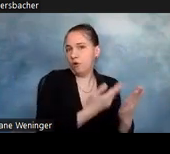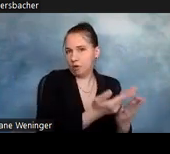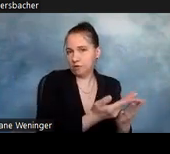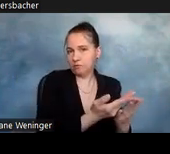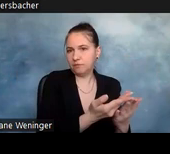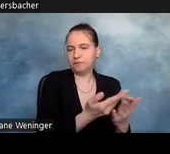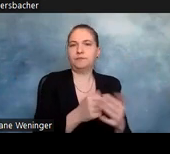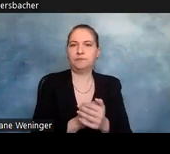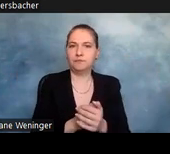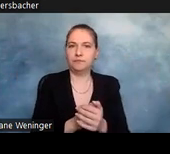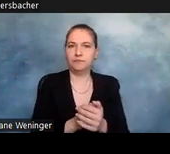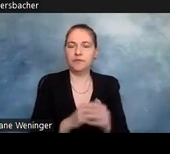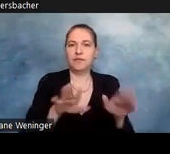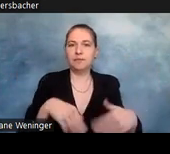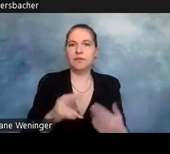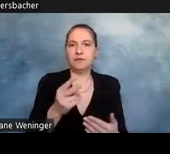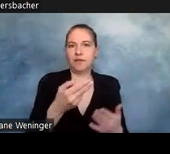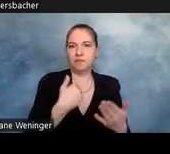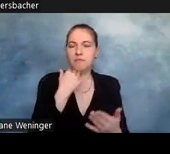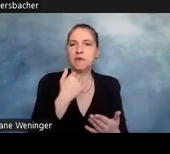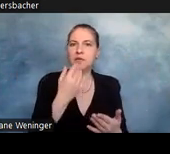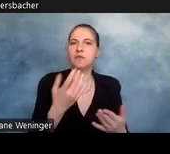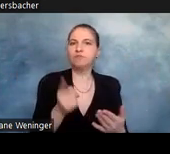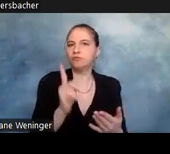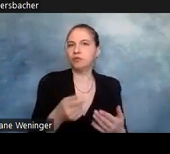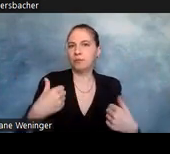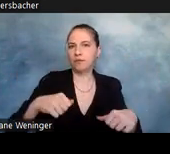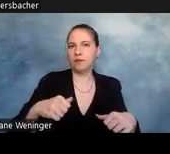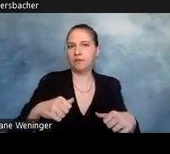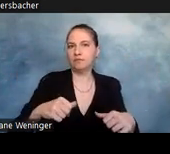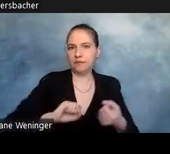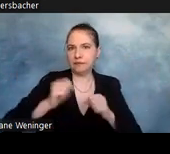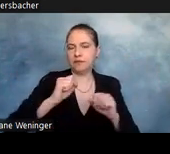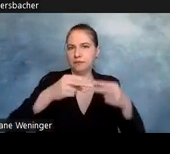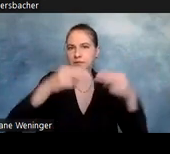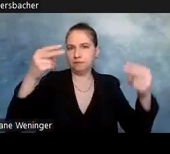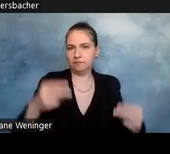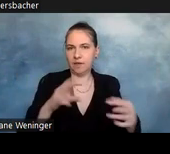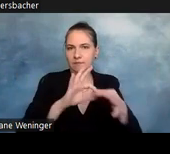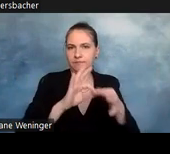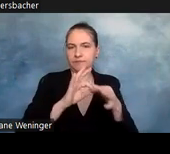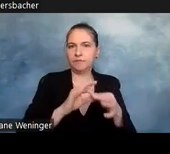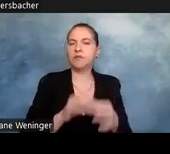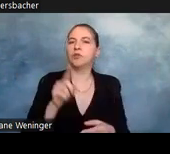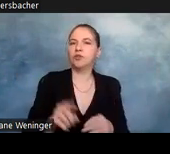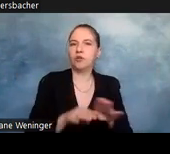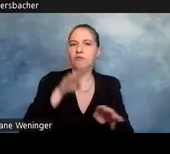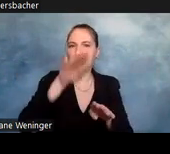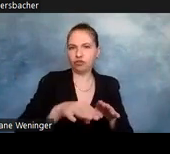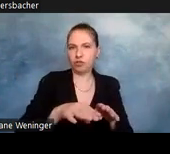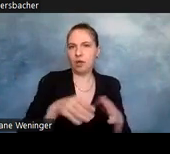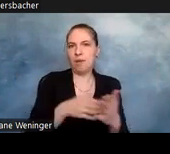Jahr den zweiten EU-Bericht, den wir machen müssen im Rahmen dieser ganzen Initiative. Und dort müssen wir auch über den Fortschritt der Barrierefreiheit